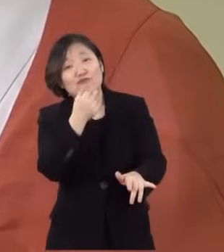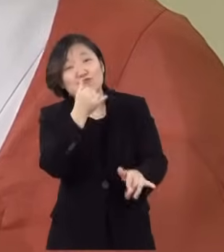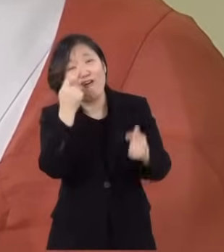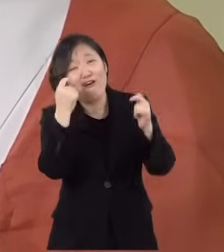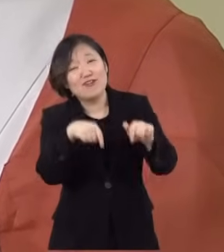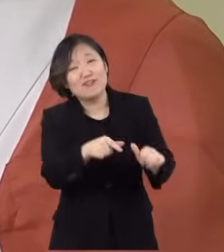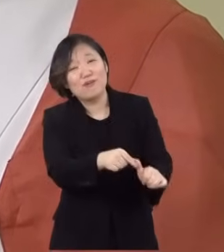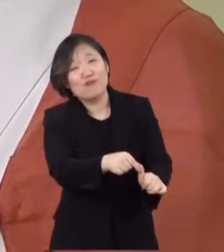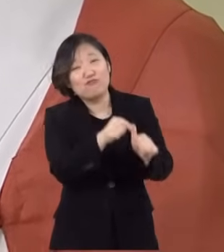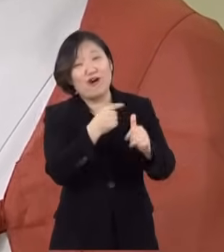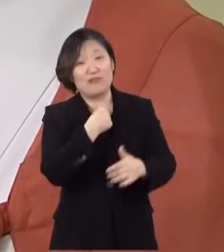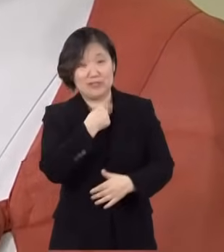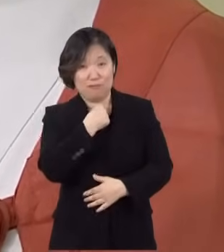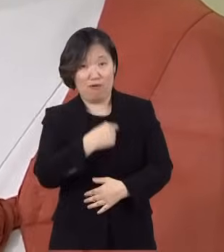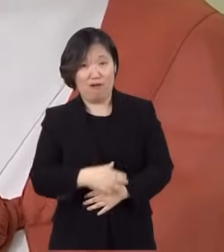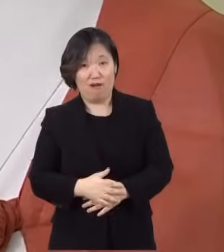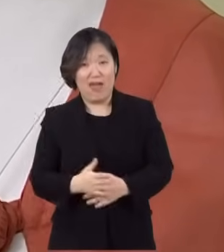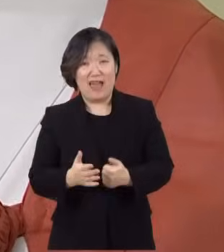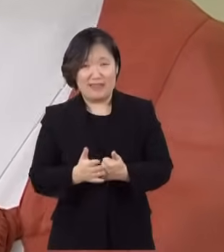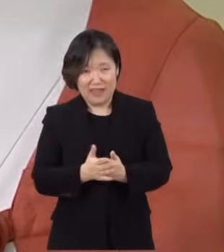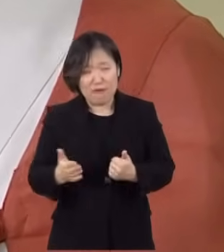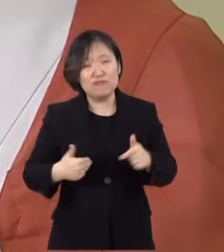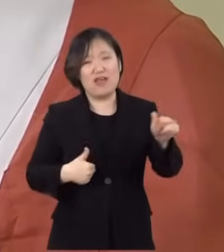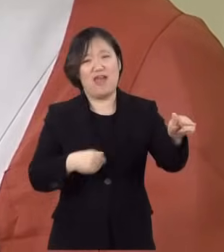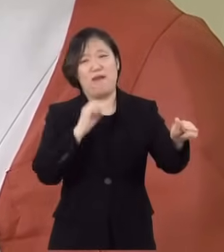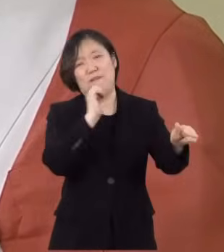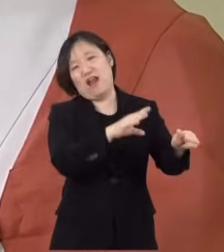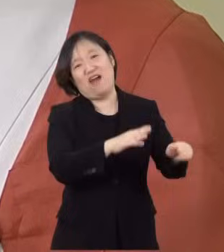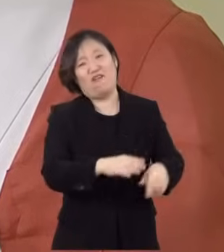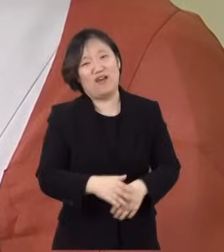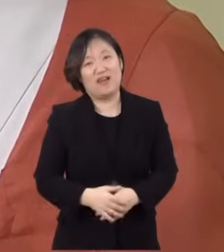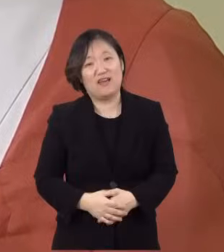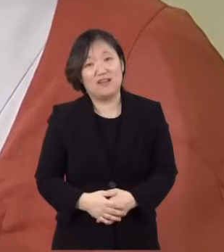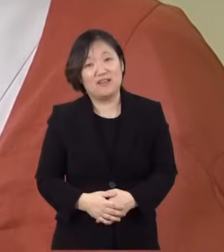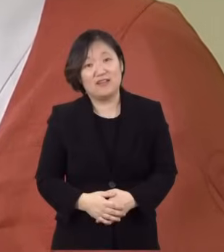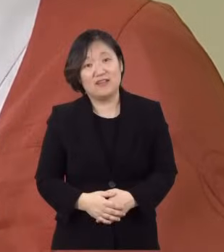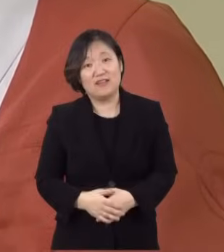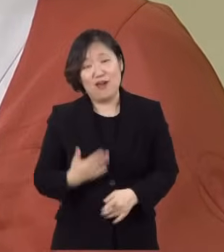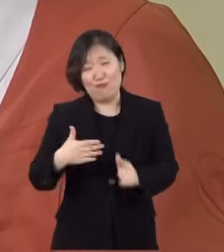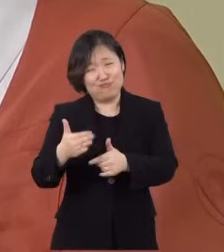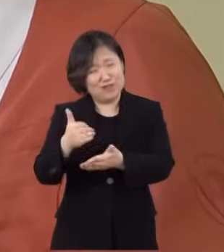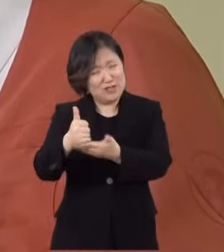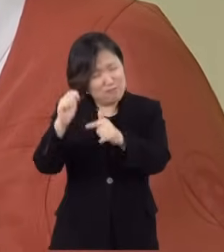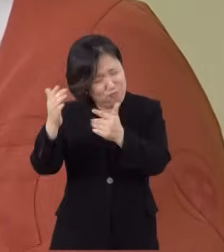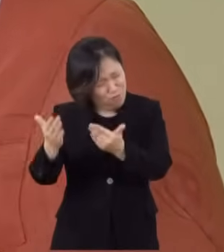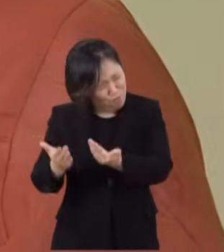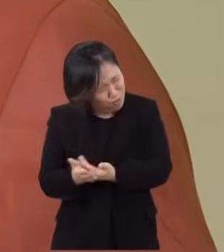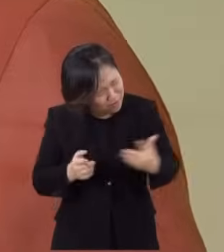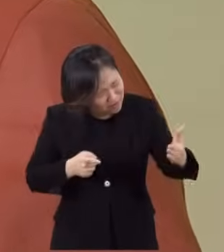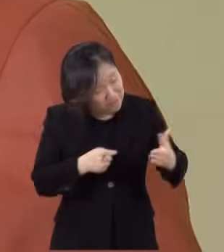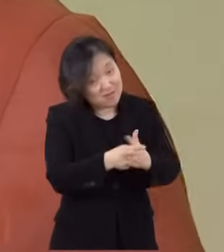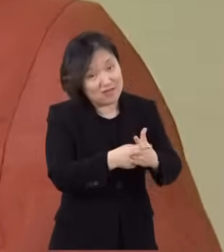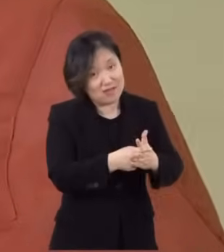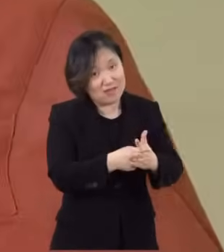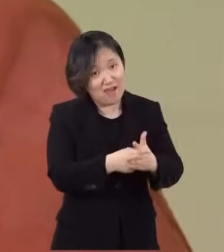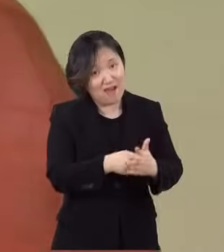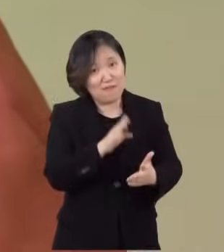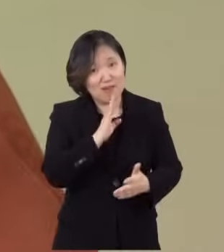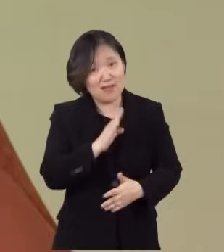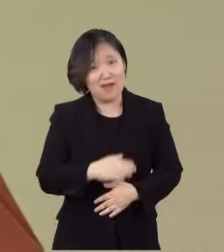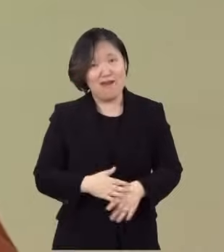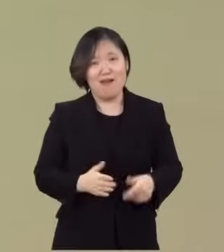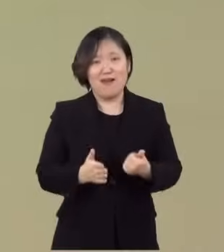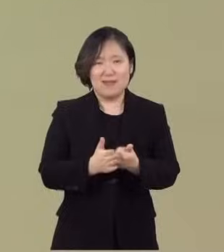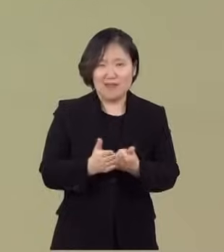던지신 거예요 부처님은 모든 걸 다 꿰뚫어 보시거든 어쨌거나 부처님이 뱃사공에게 미끼를 휙